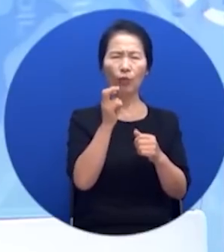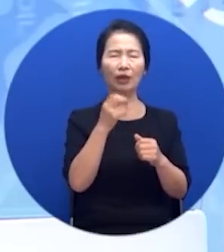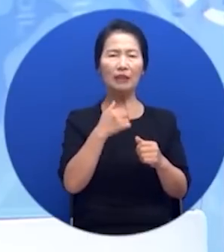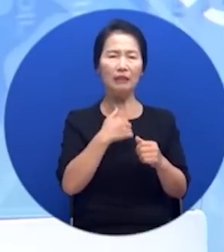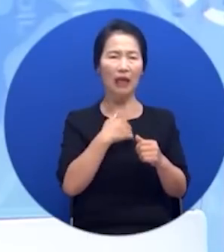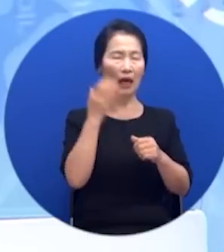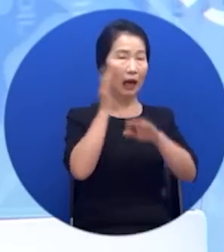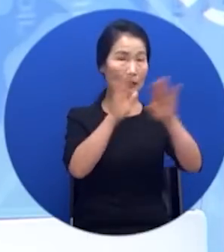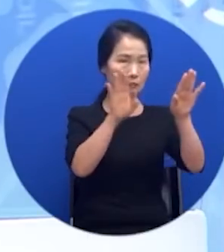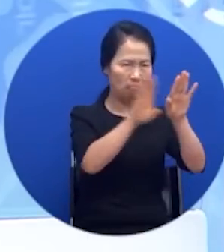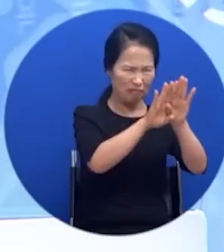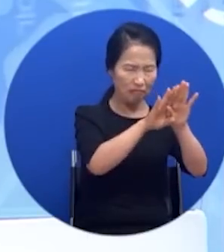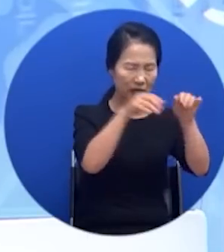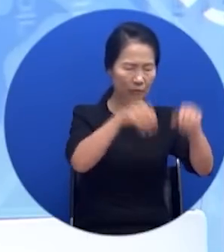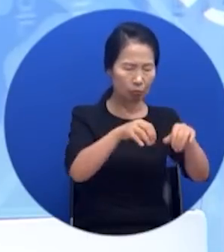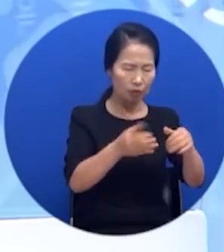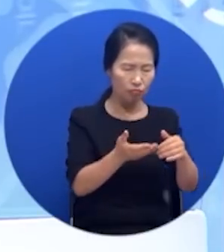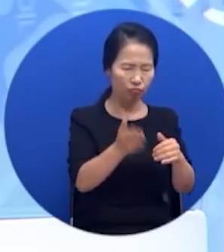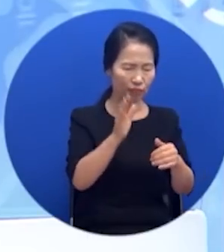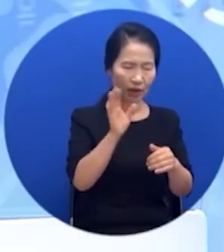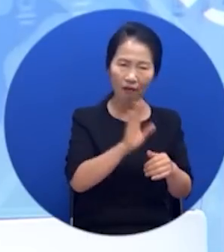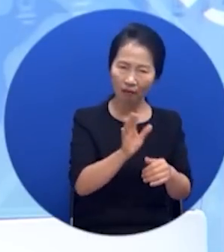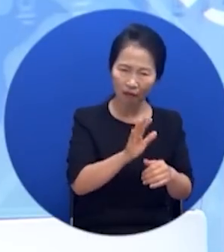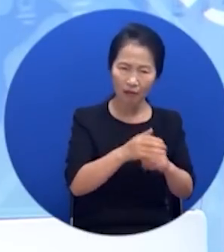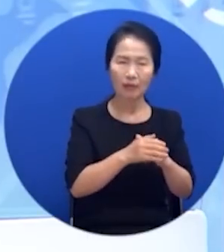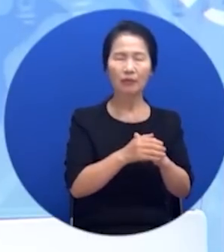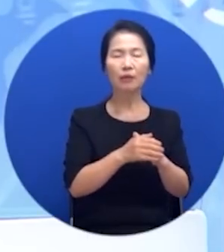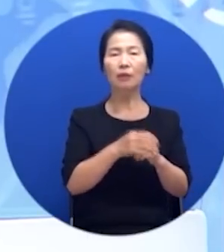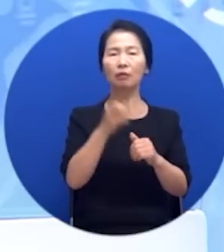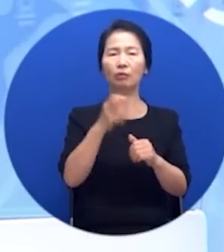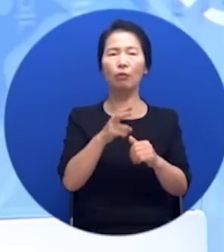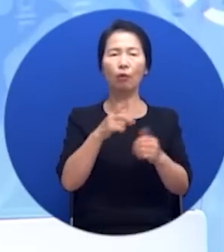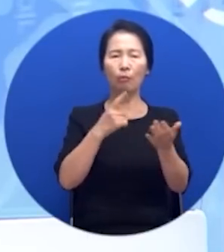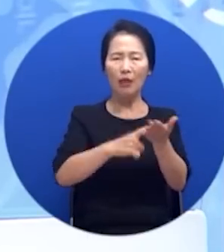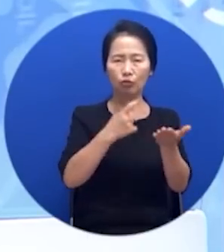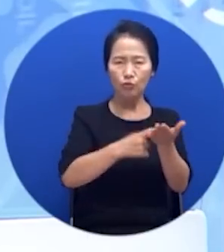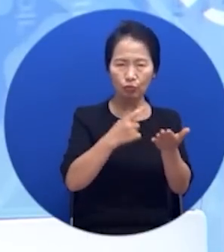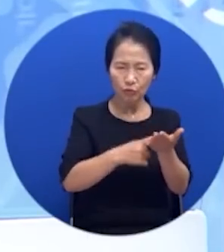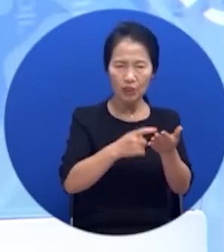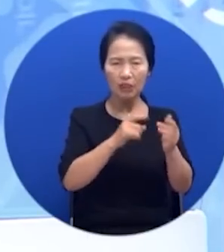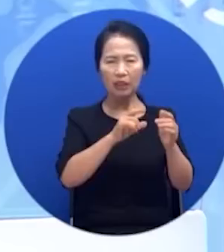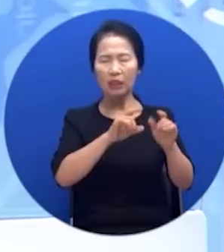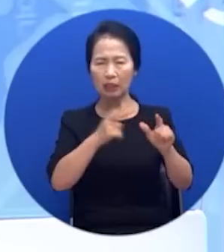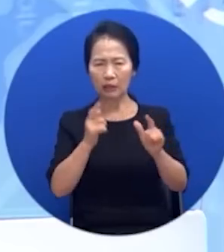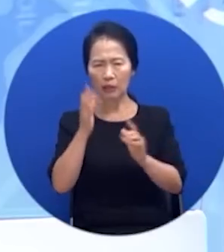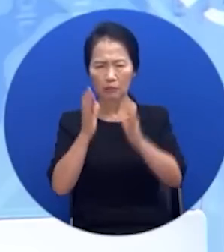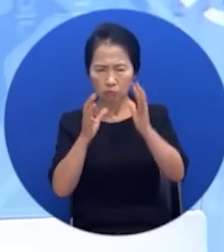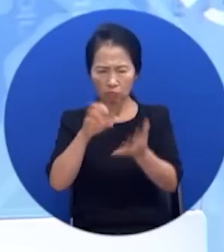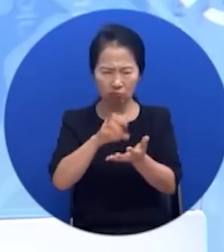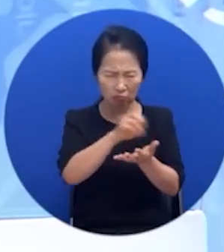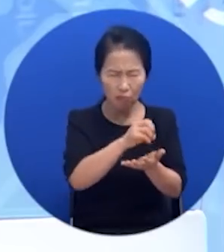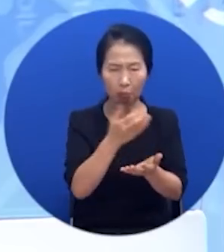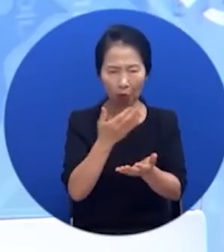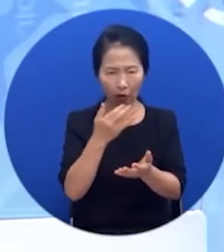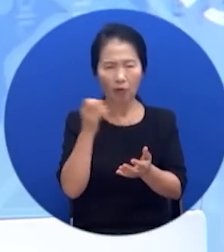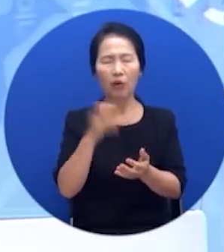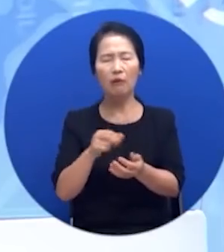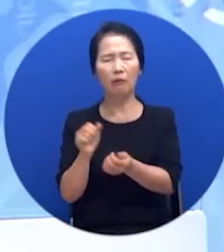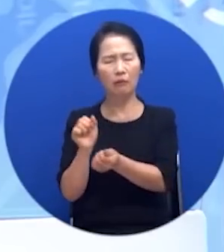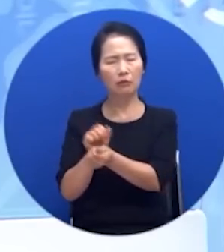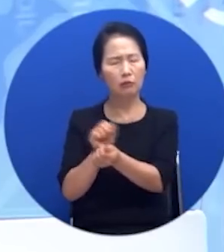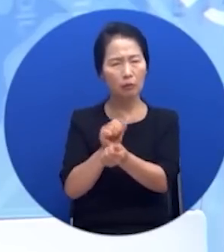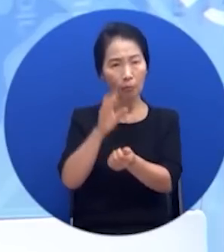닫고 비를 내리지 아니하거나, 혹 메뚜기들에게 토산을 먹게 하거나, 혹 전염병이